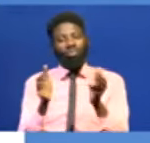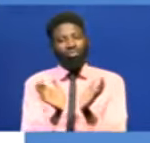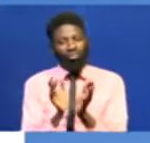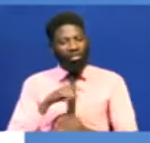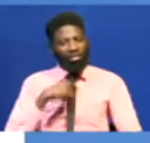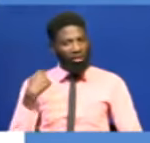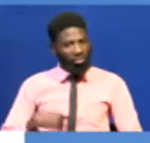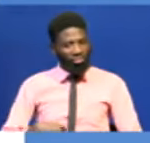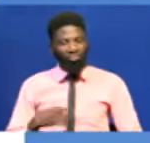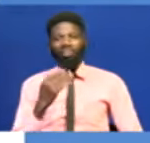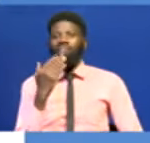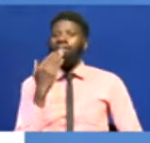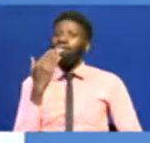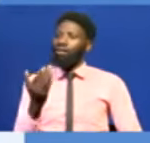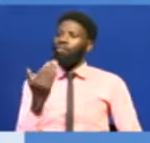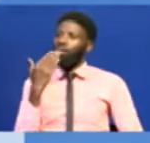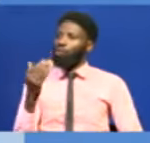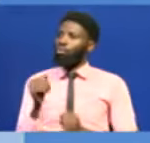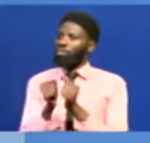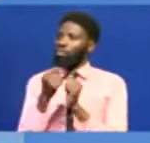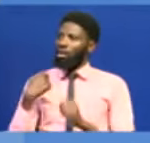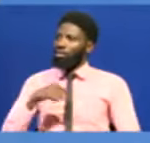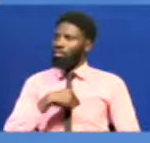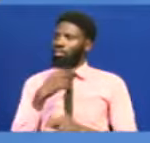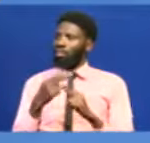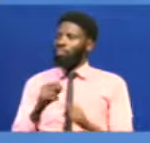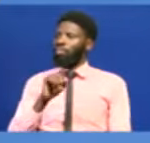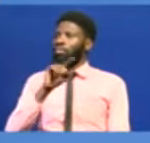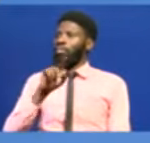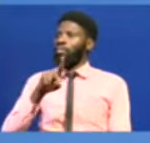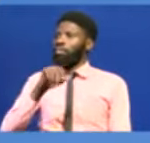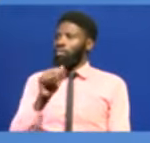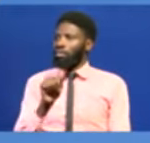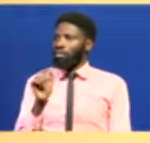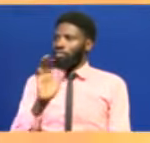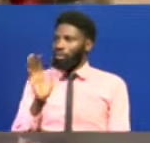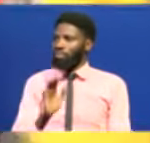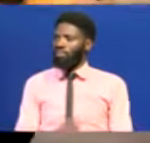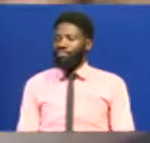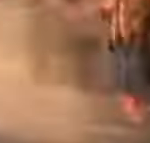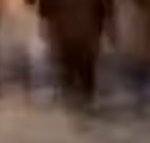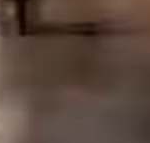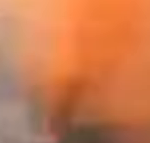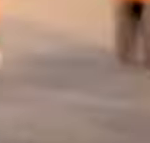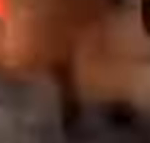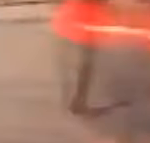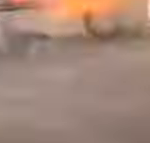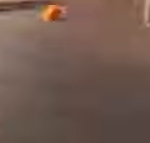Asante kwa kuwa nami. Mimi ni Zakia Peng. Kwa heri.